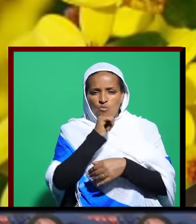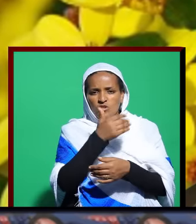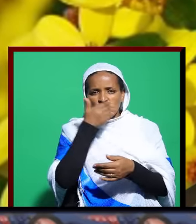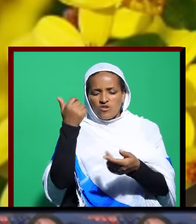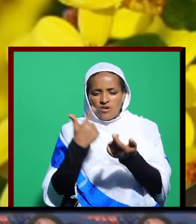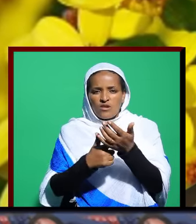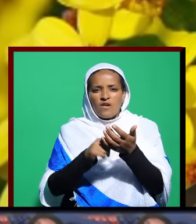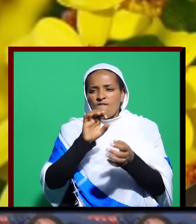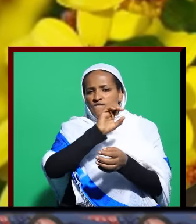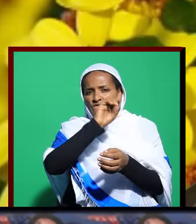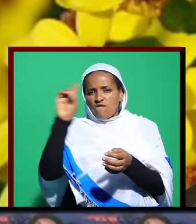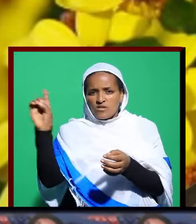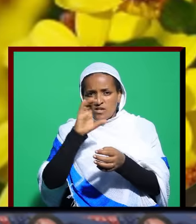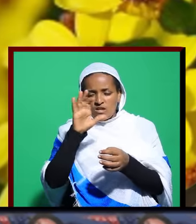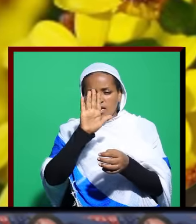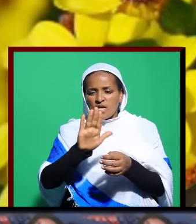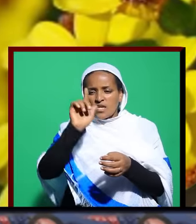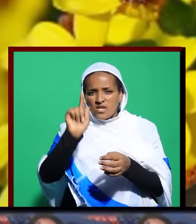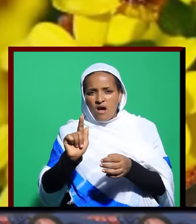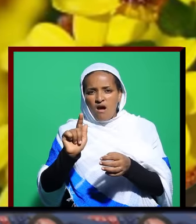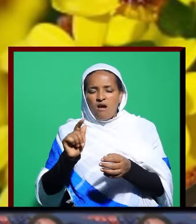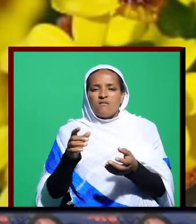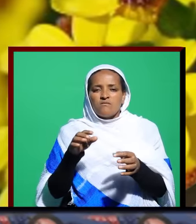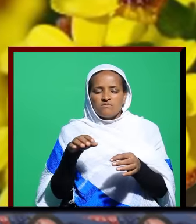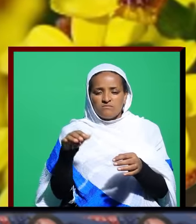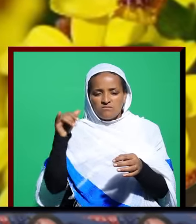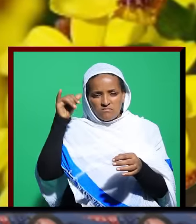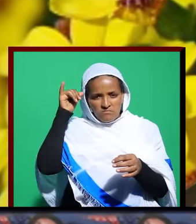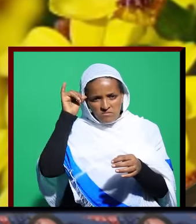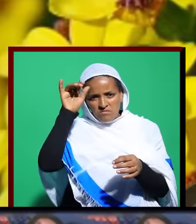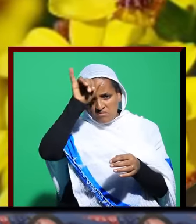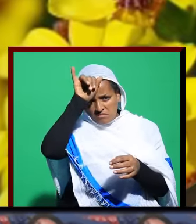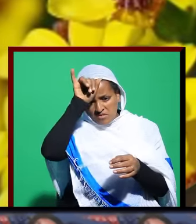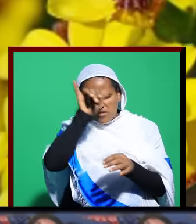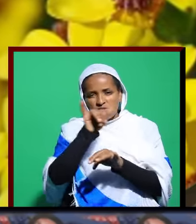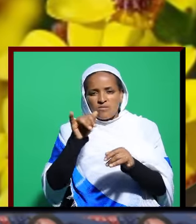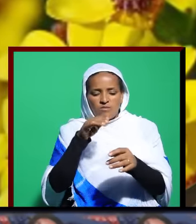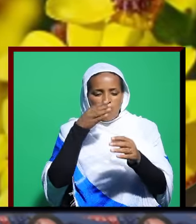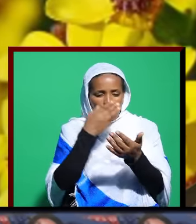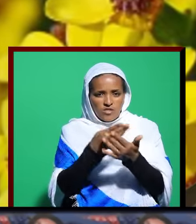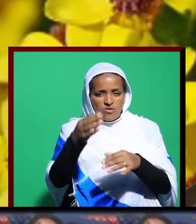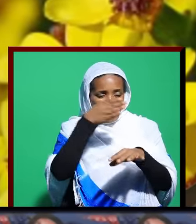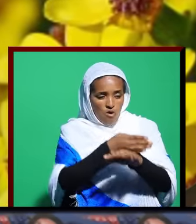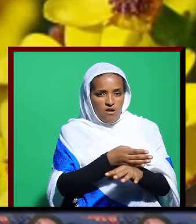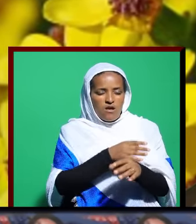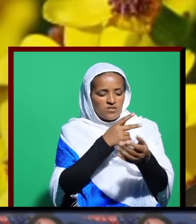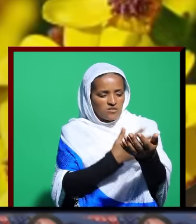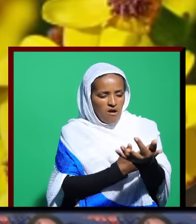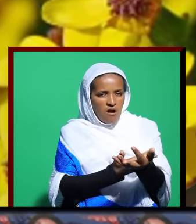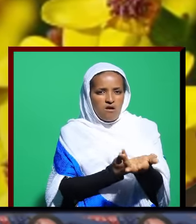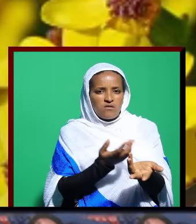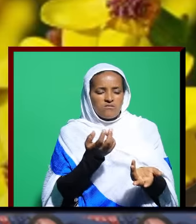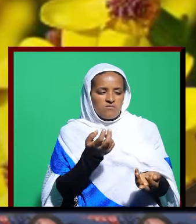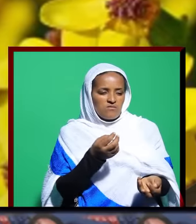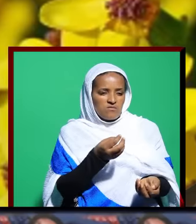ይሄ የፋሲካና የገና ከብት ማለት ነው። የፋሲካና የገና ከብት ከተገዛ በኋላ ሳር ይሰጠዋል፣ ውሃ ይሰጠዋል፣